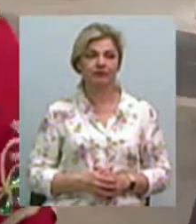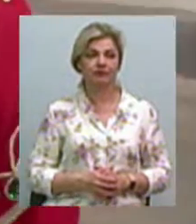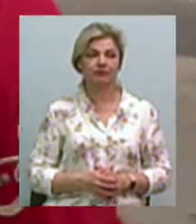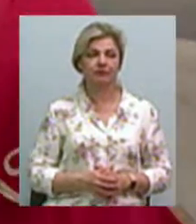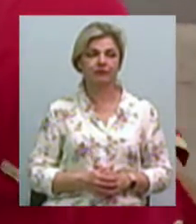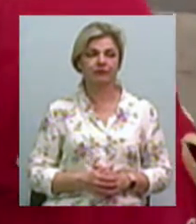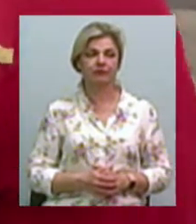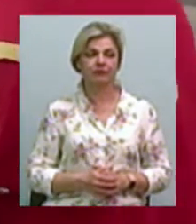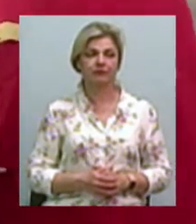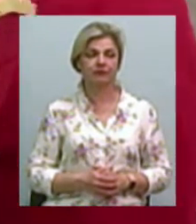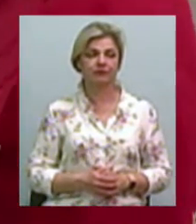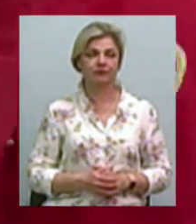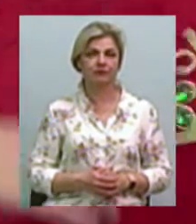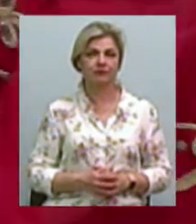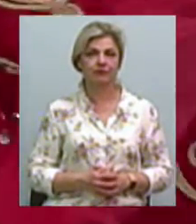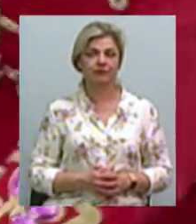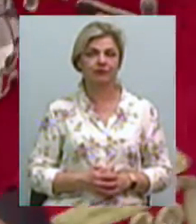на Суспільному, Миколаїв.